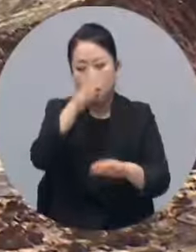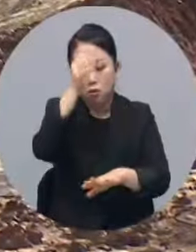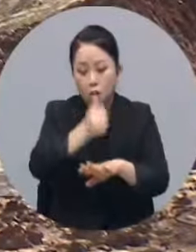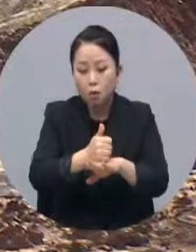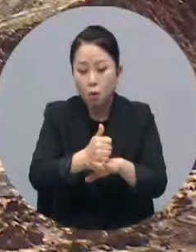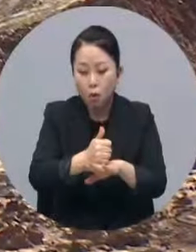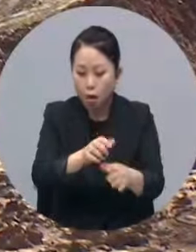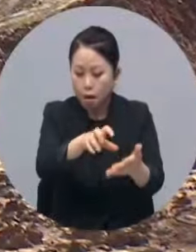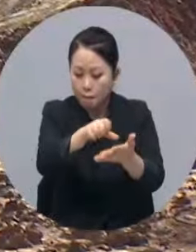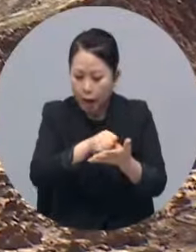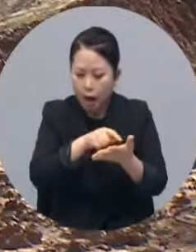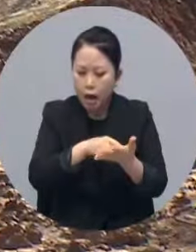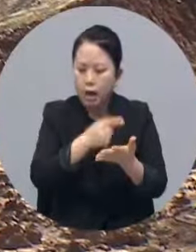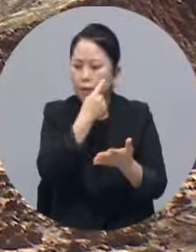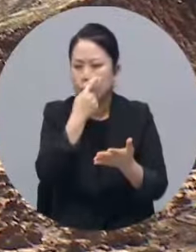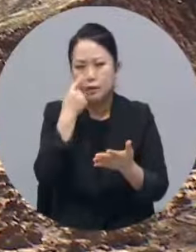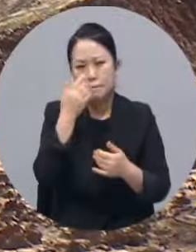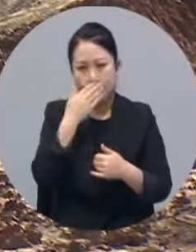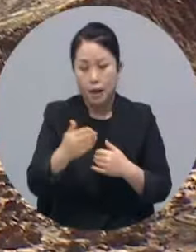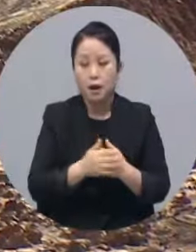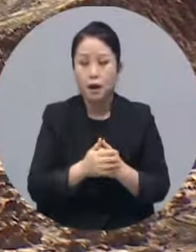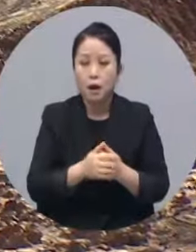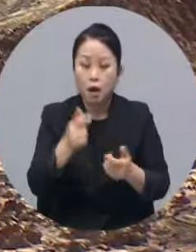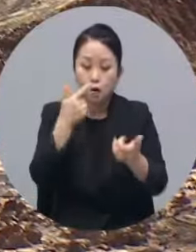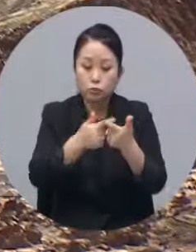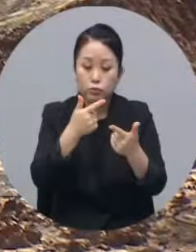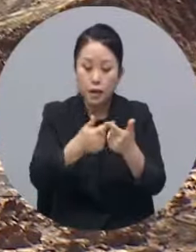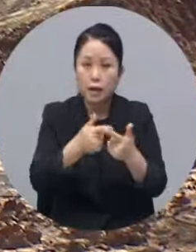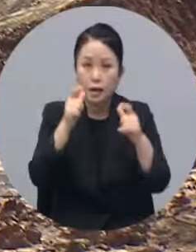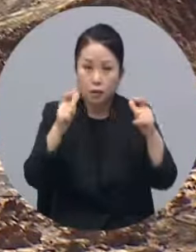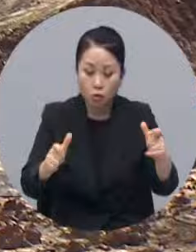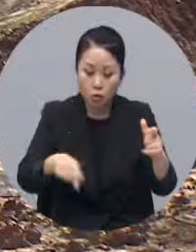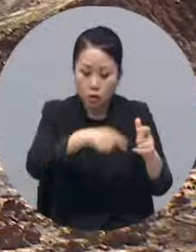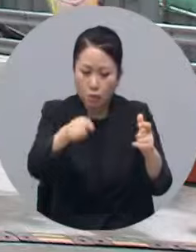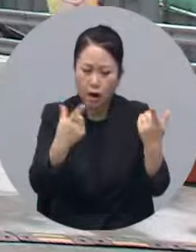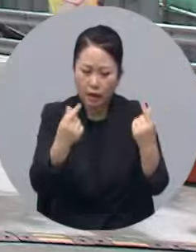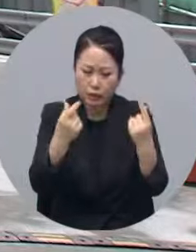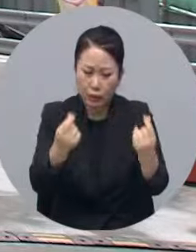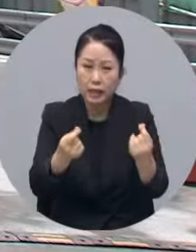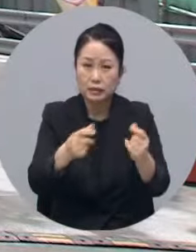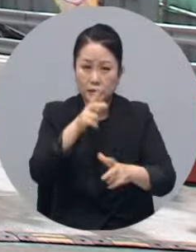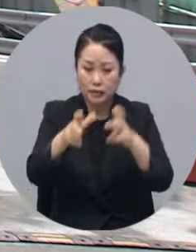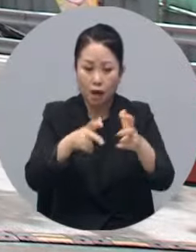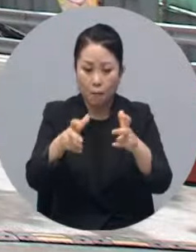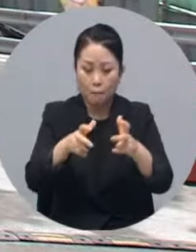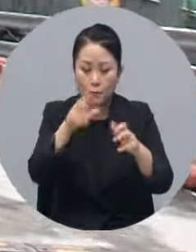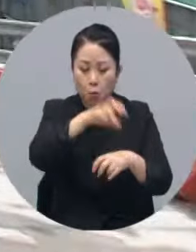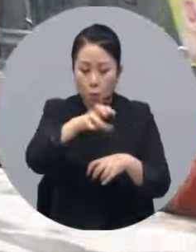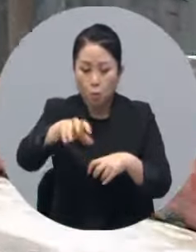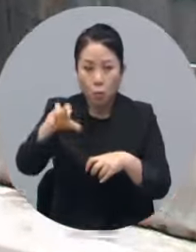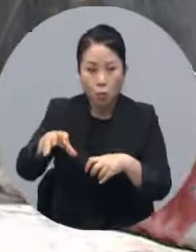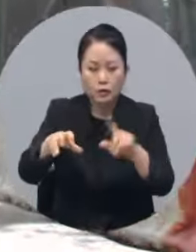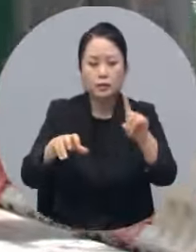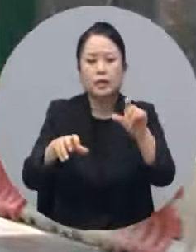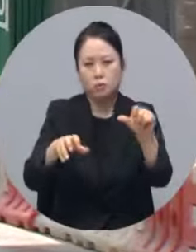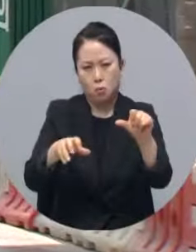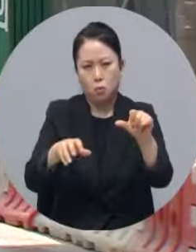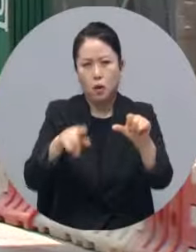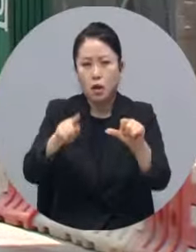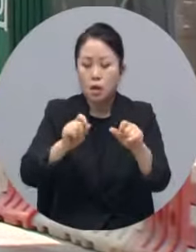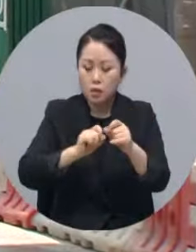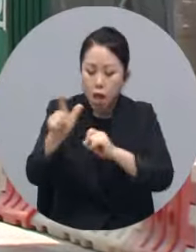가능하게 됐습니다. 부산의 이 같은 주거환경 개선 사업 지구는 15곳. 사업의 특성상 대부분 주거환경